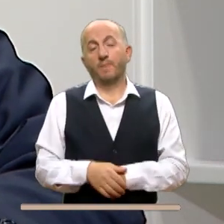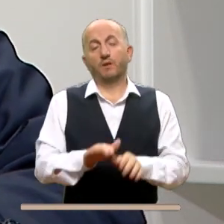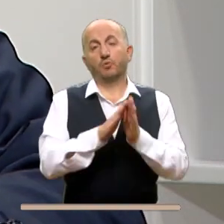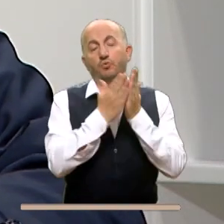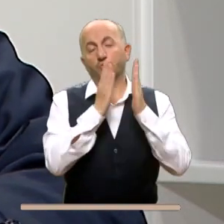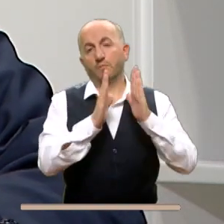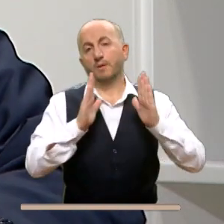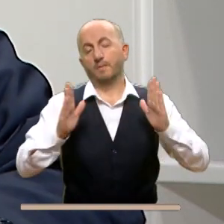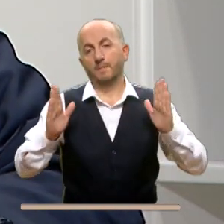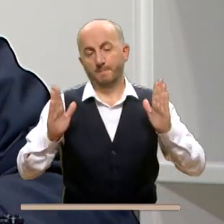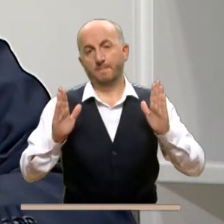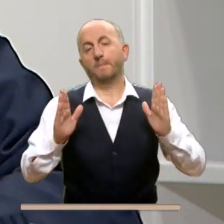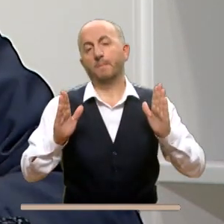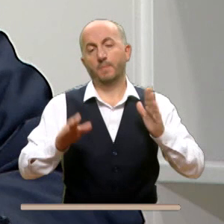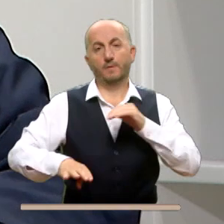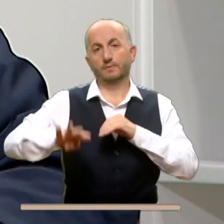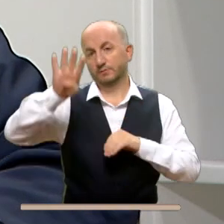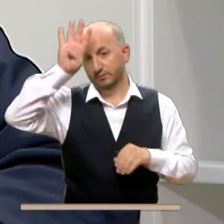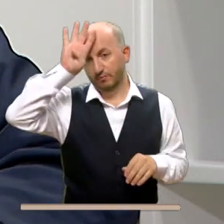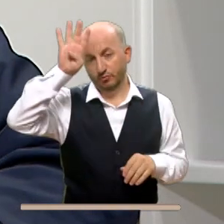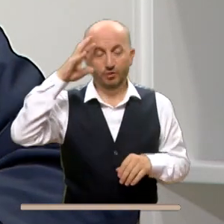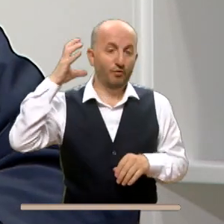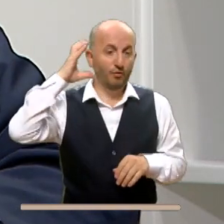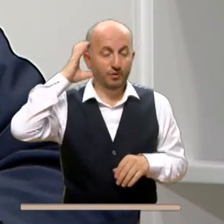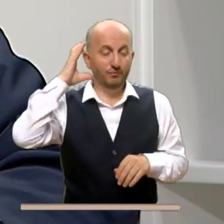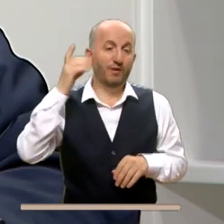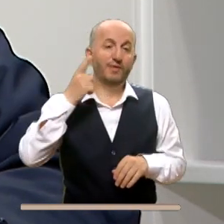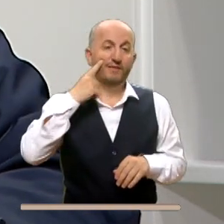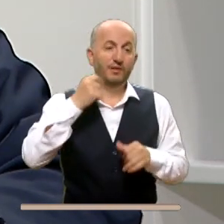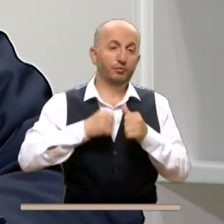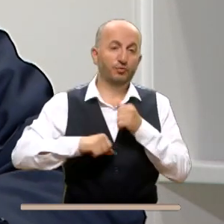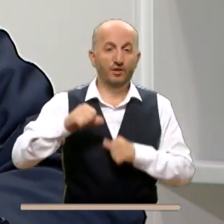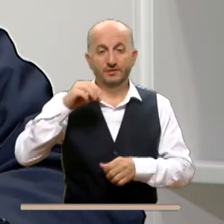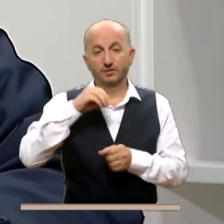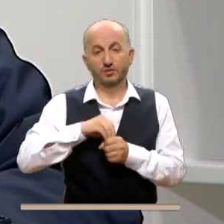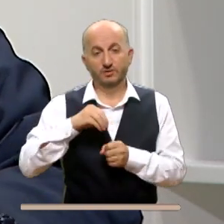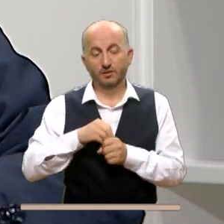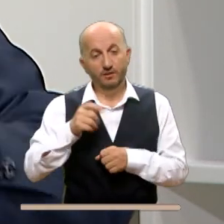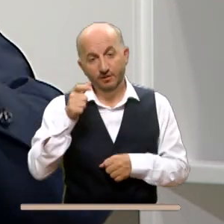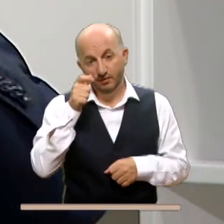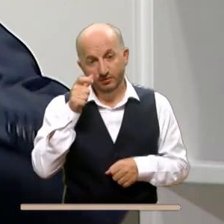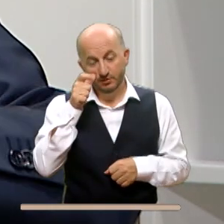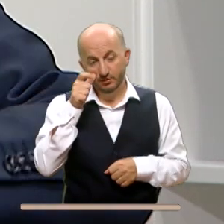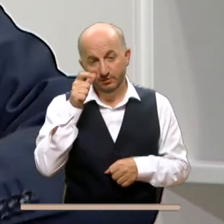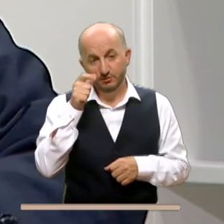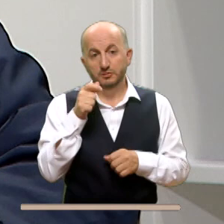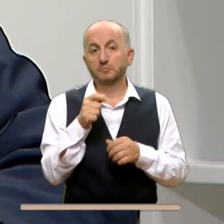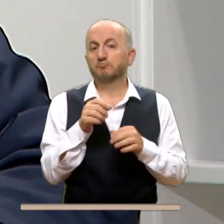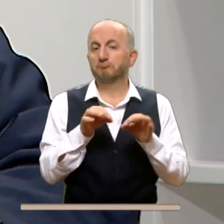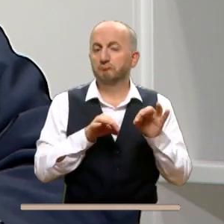Kütüphanemiz İstanbul'da da vakıf ve devlet üniversiteleri içerisinde dikkat çeken mimarisiyle de